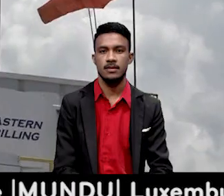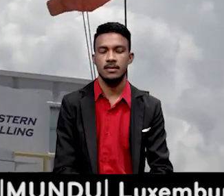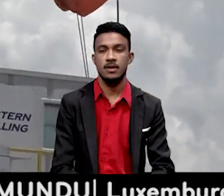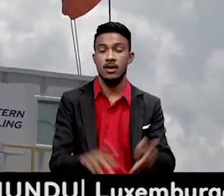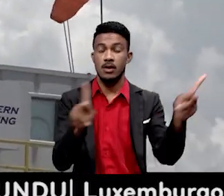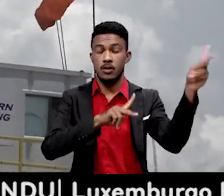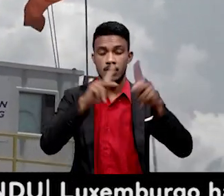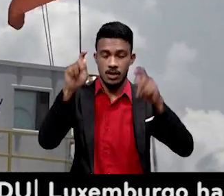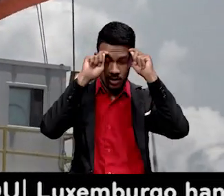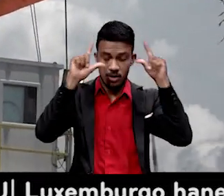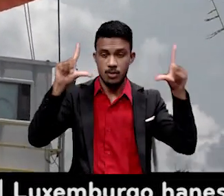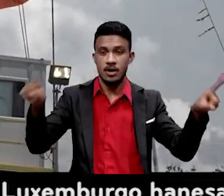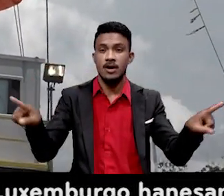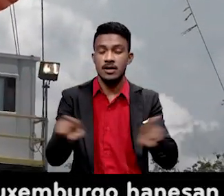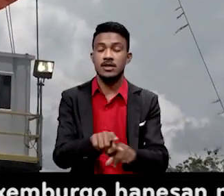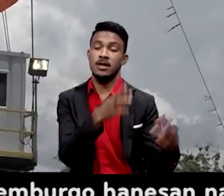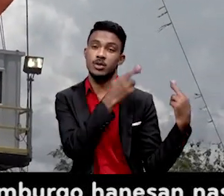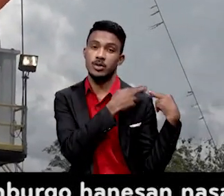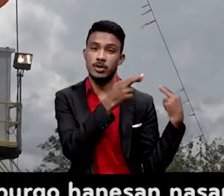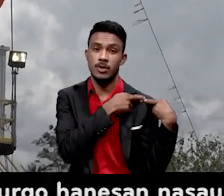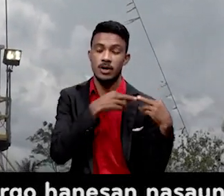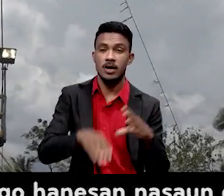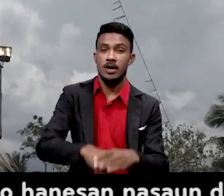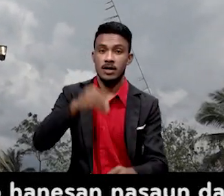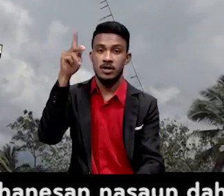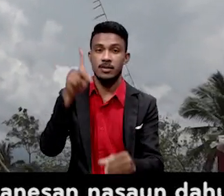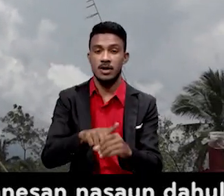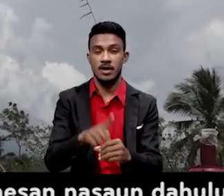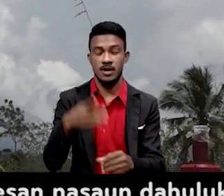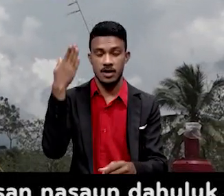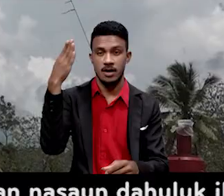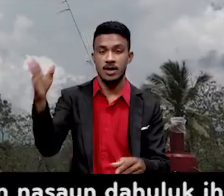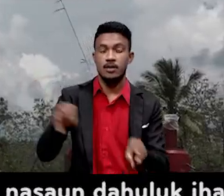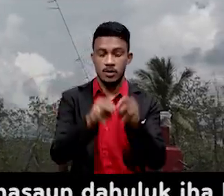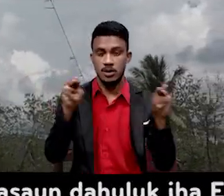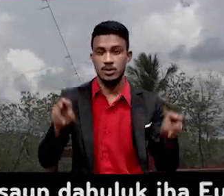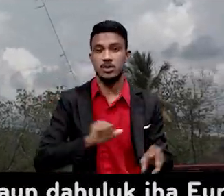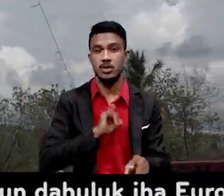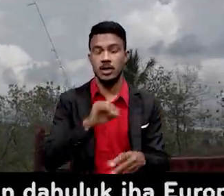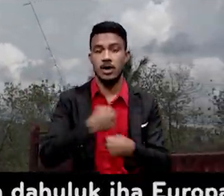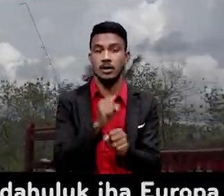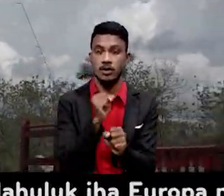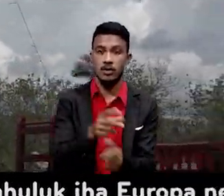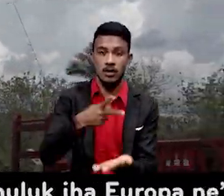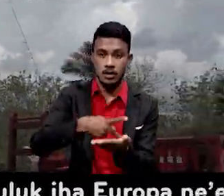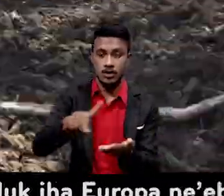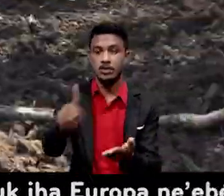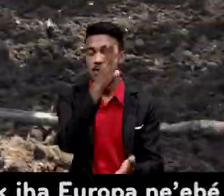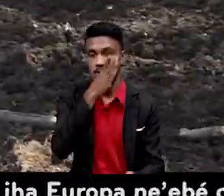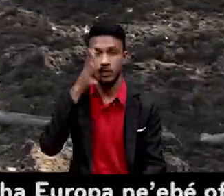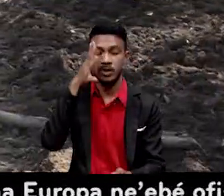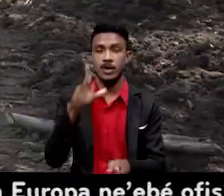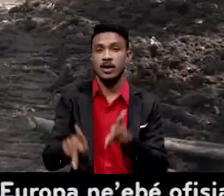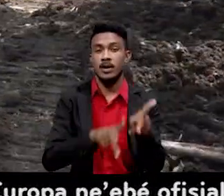Kompanya Timor Resources nuda responsável ba perfuração mina e aposto fetok maus halo na kontrato ho tos nain ba tos